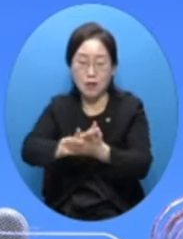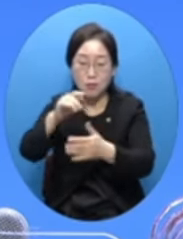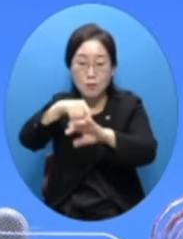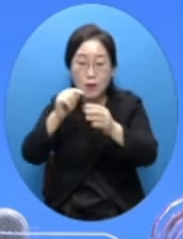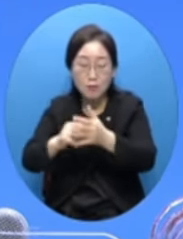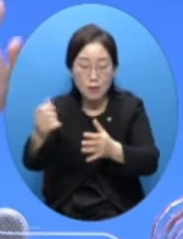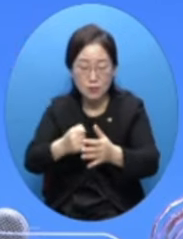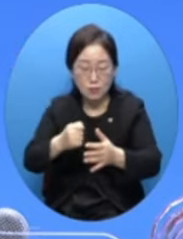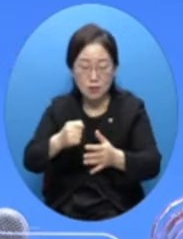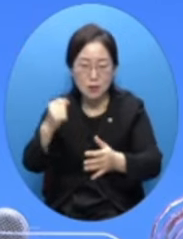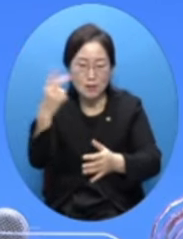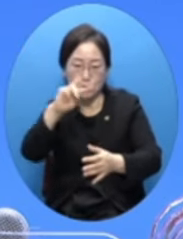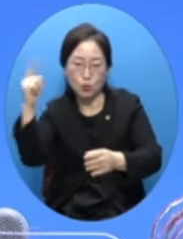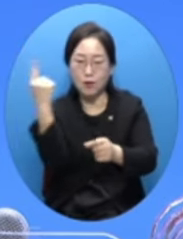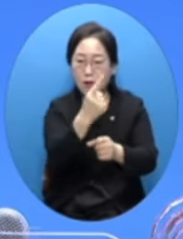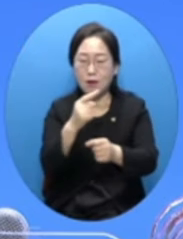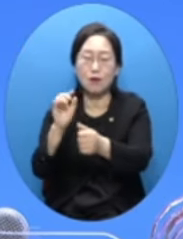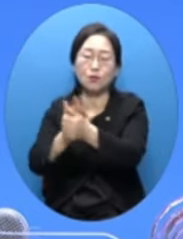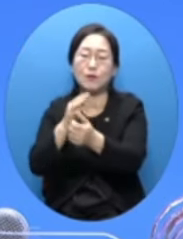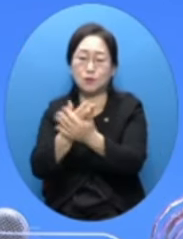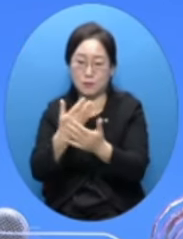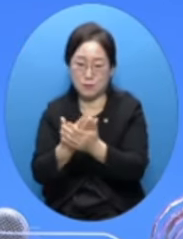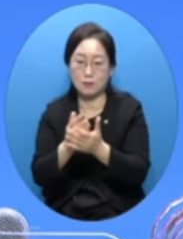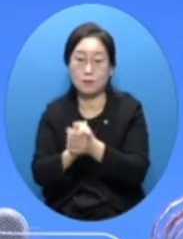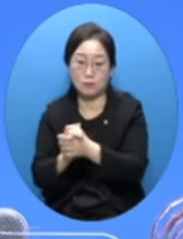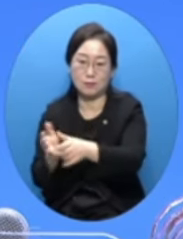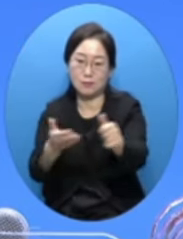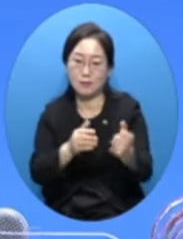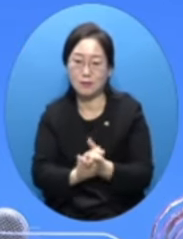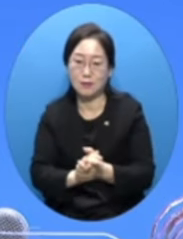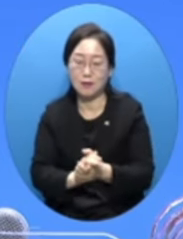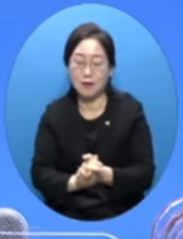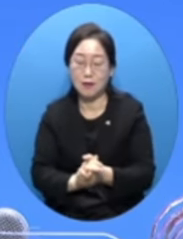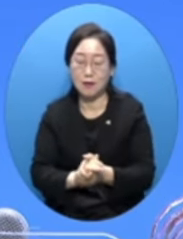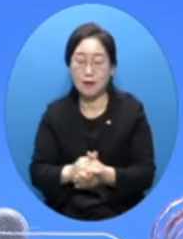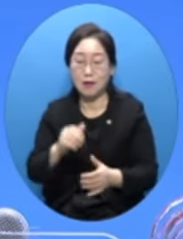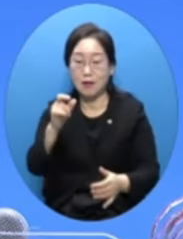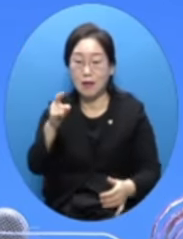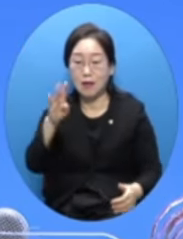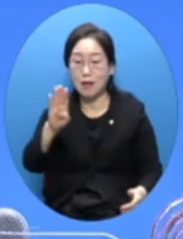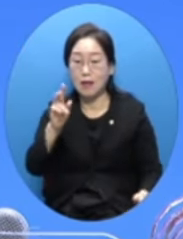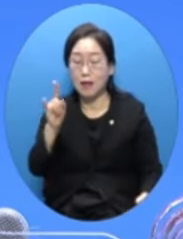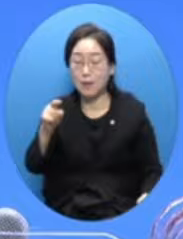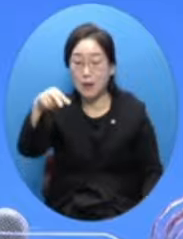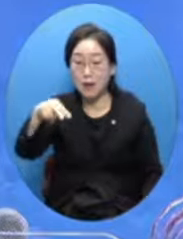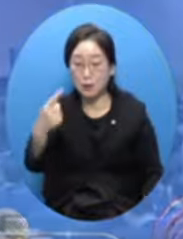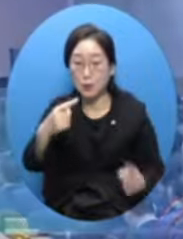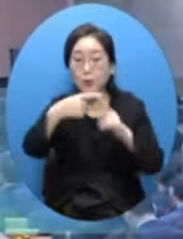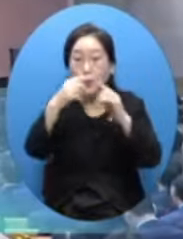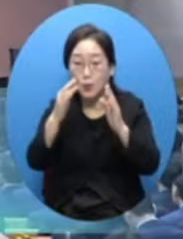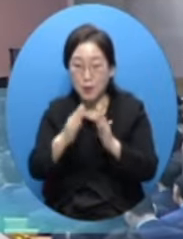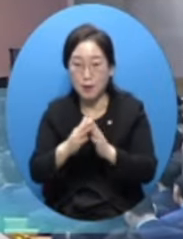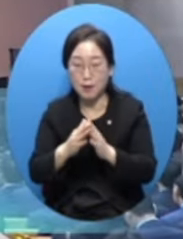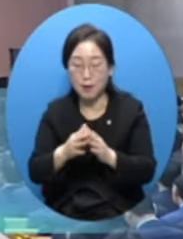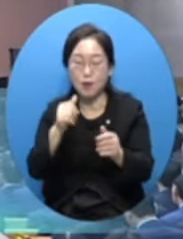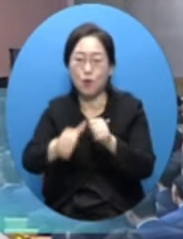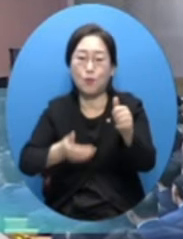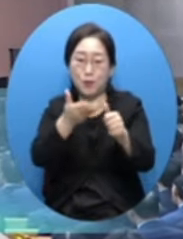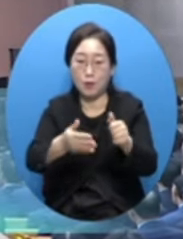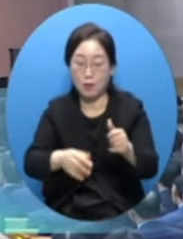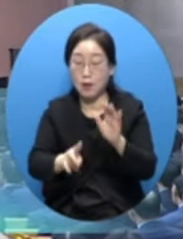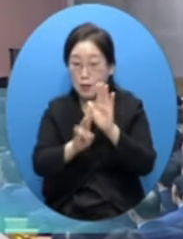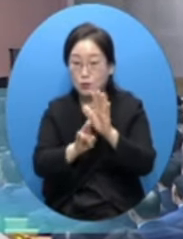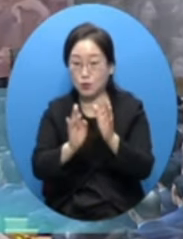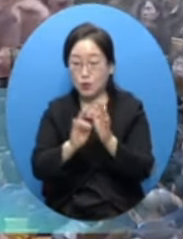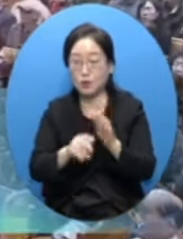모습으로 돌아가게 하여 주시옵소서. 에베소 교회 성령께서 고면하셨습니다. 계시록 2장 4절 5절입니다 그러나